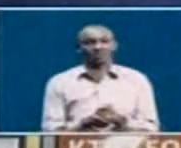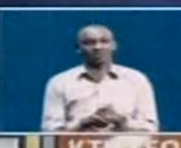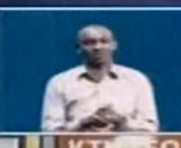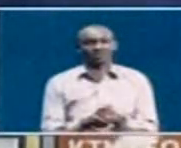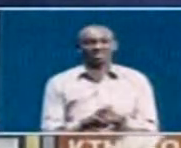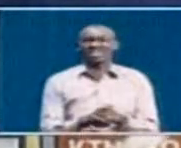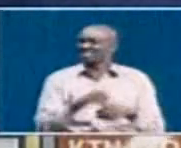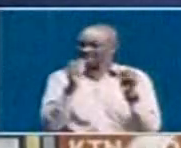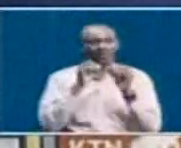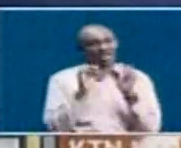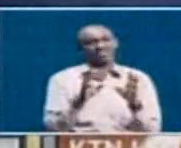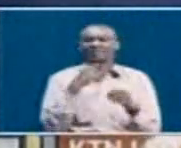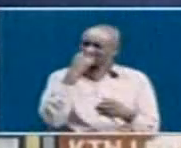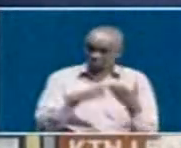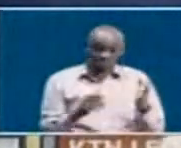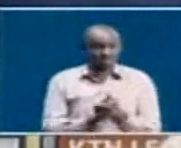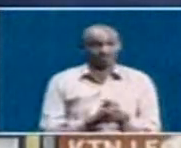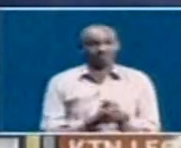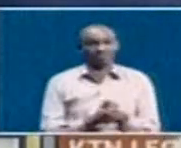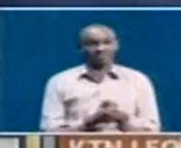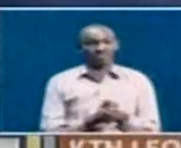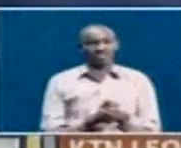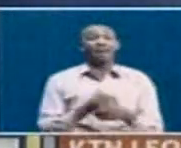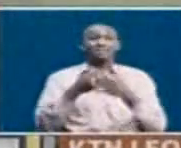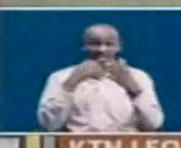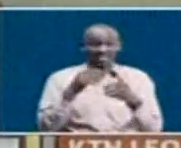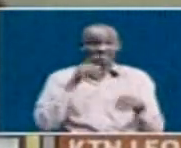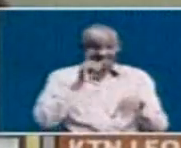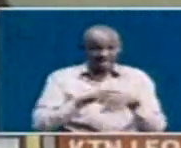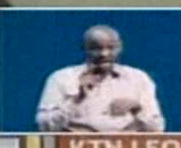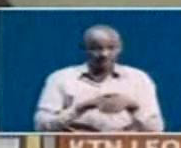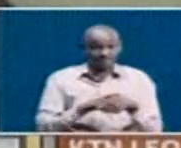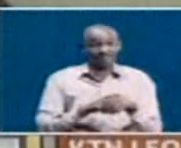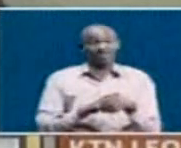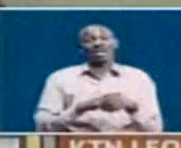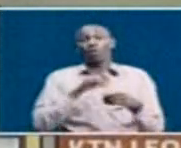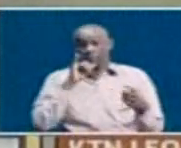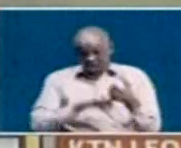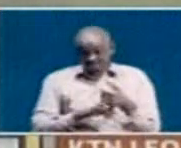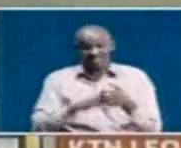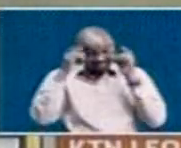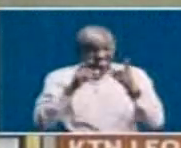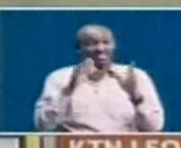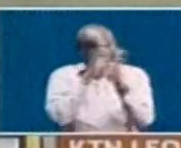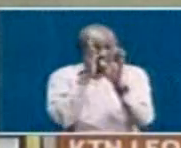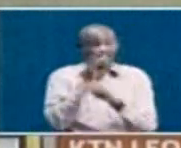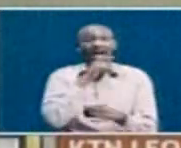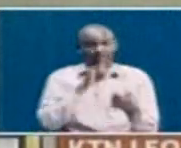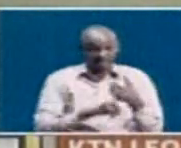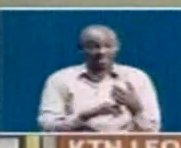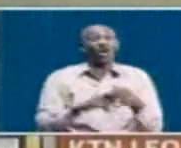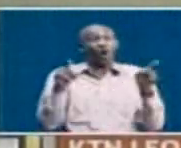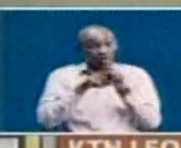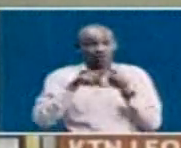Hata sio sawa. Kwa sababu gani Mwanaisha? Naam. Kitambo mwanamke aamue kumdanganya mume wake ama kumficha. Naam. Pia